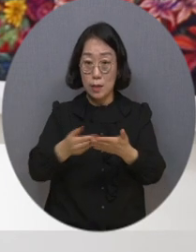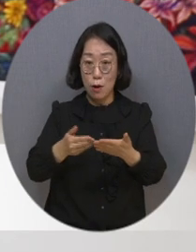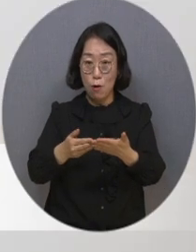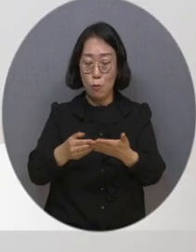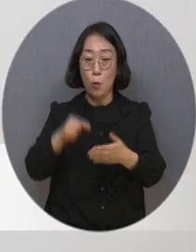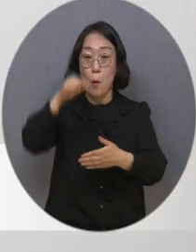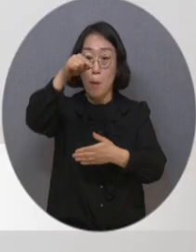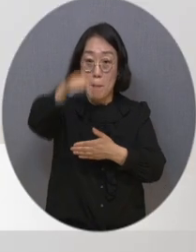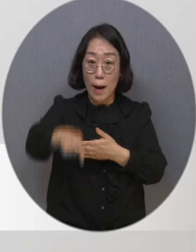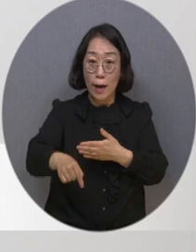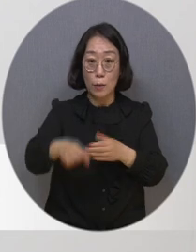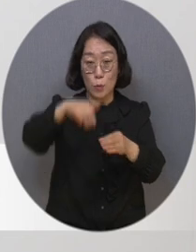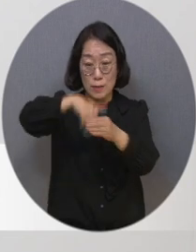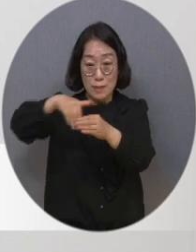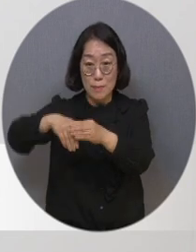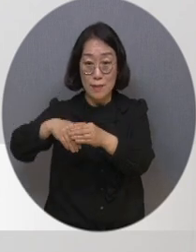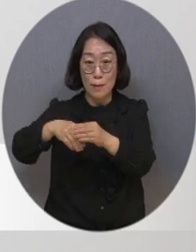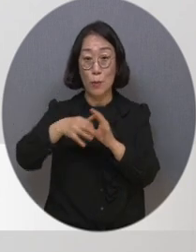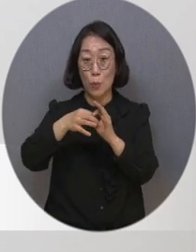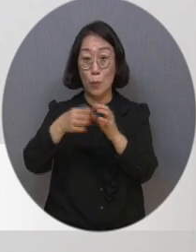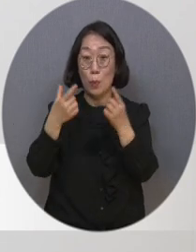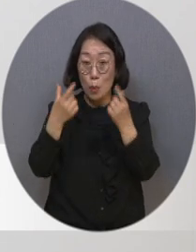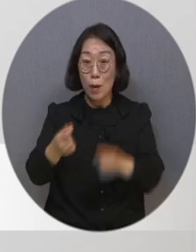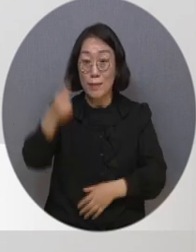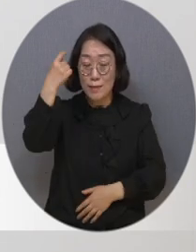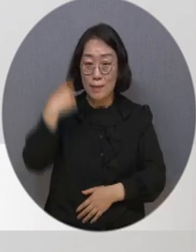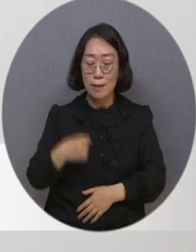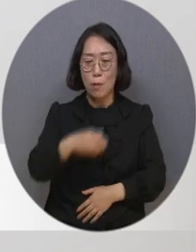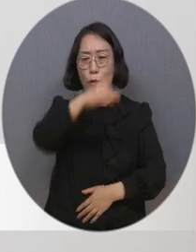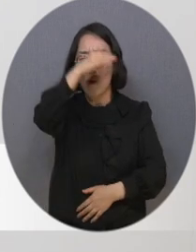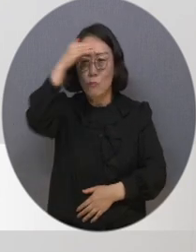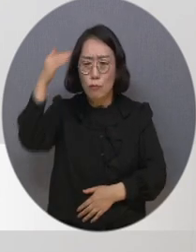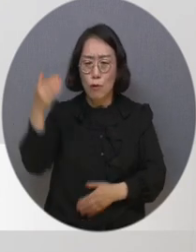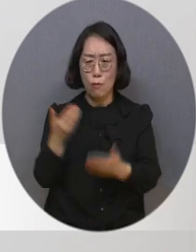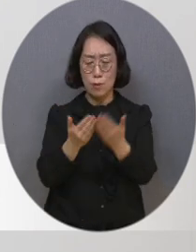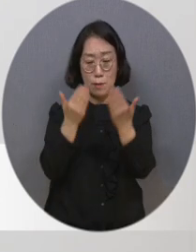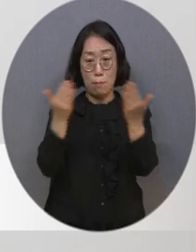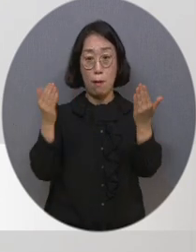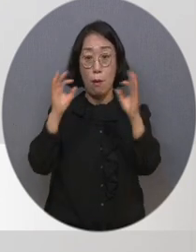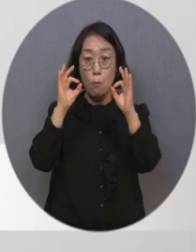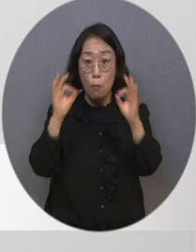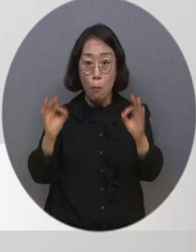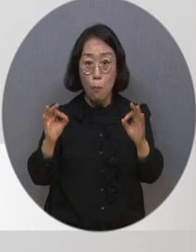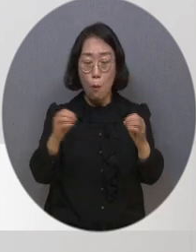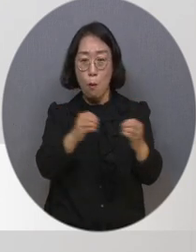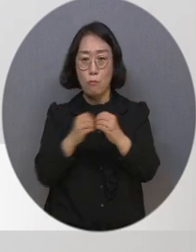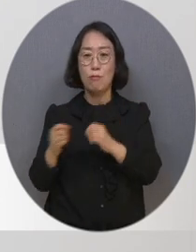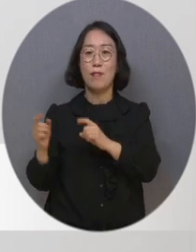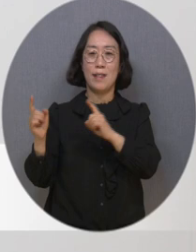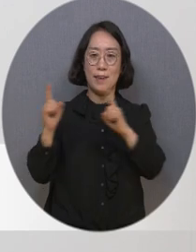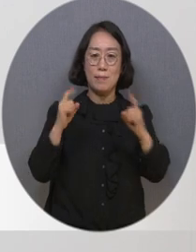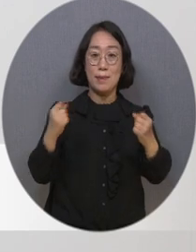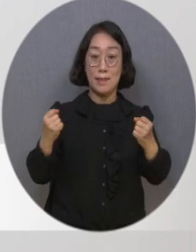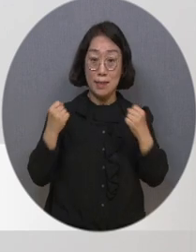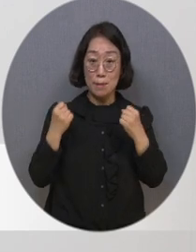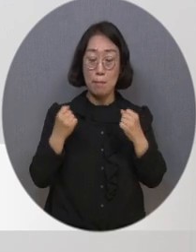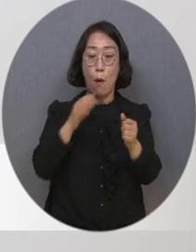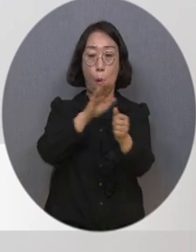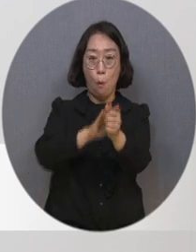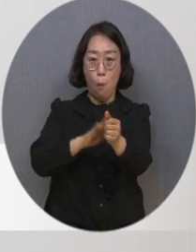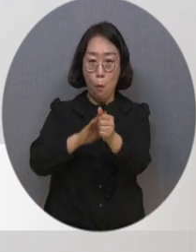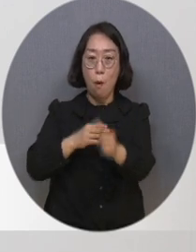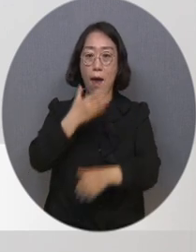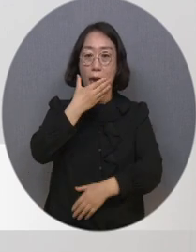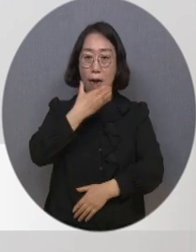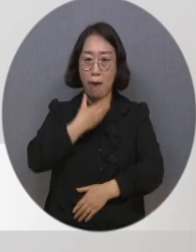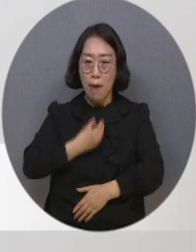하나되어 정원과 갤러리를 보신 분들이 힐링이 되고 긍정적인 에너지를 얻어